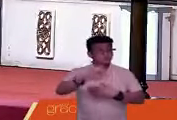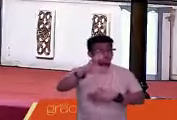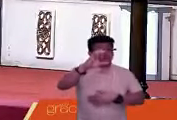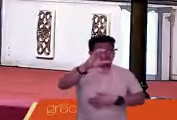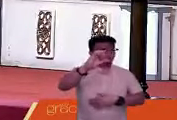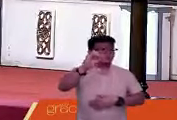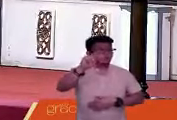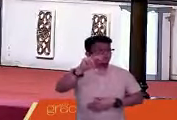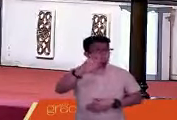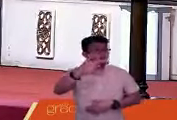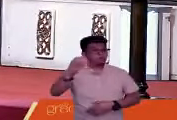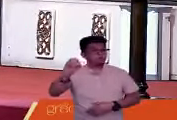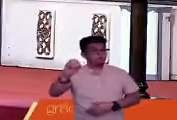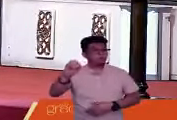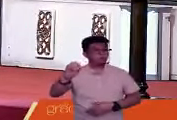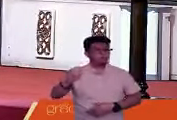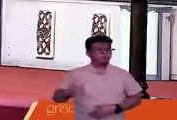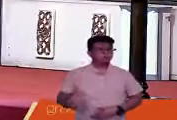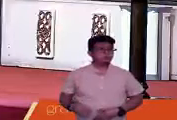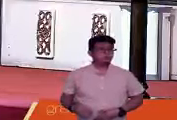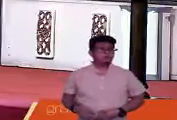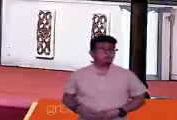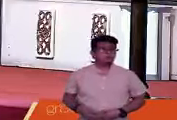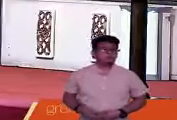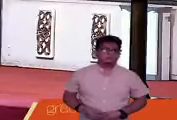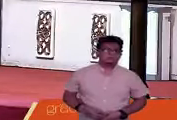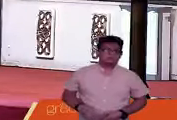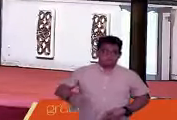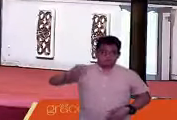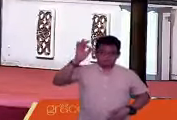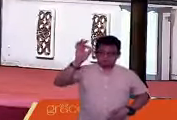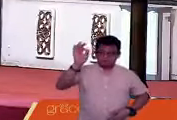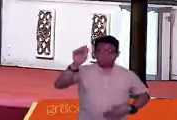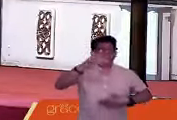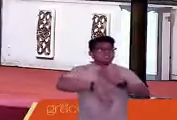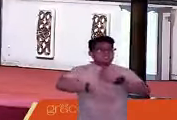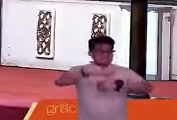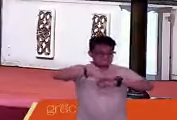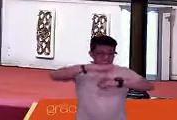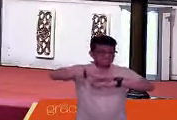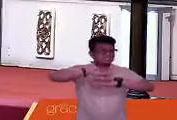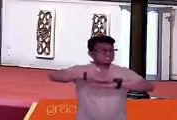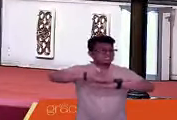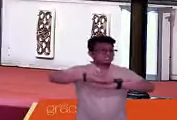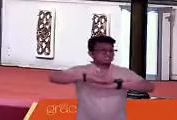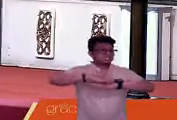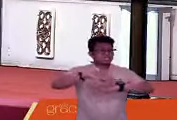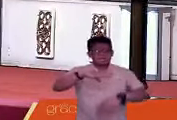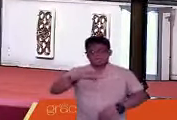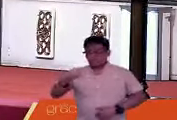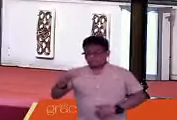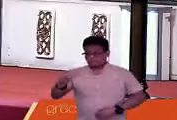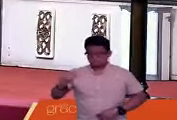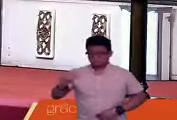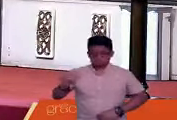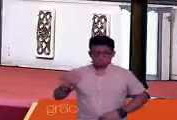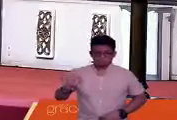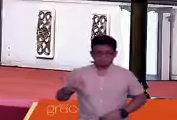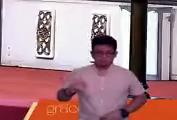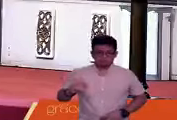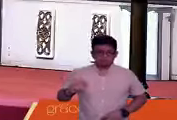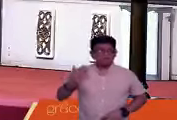mo interpret in French. Mauna nga, dili nakakastorya sa language, mga kaigsoonan. So, sometimes